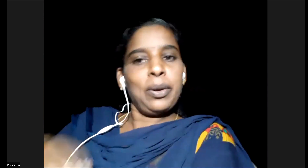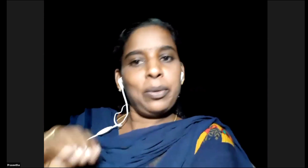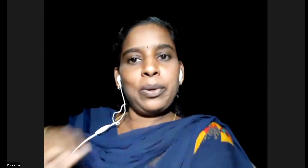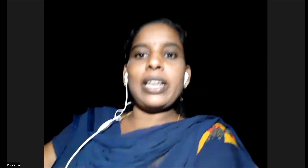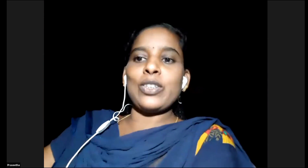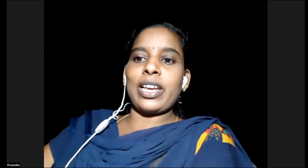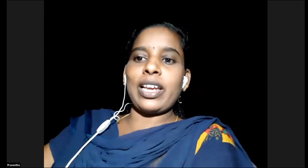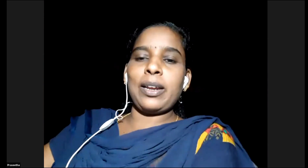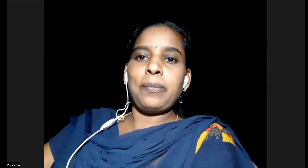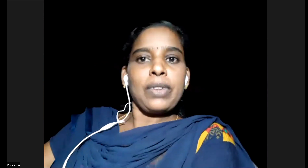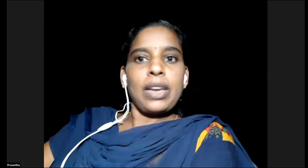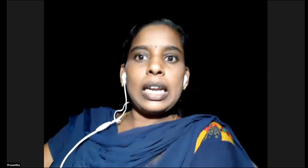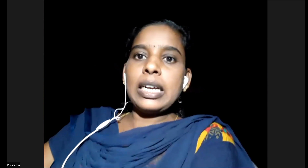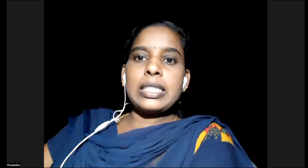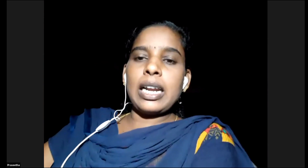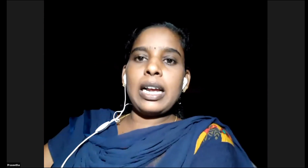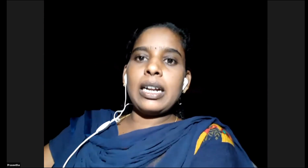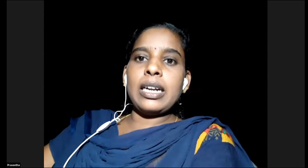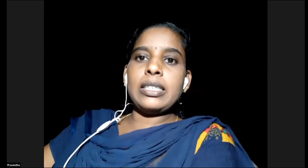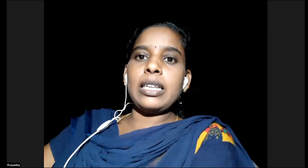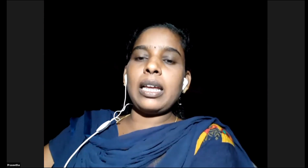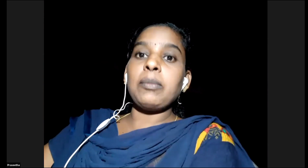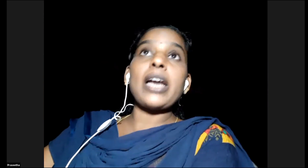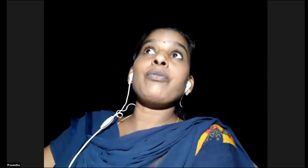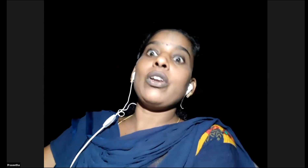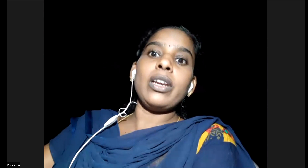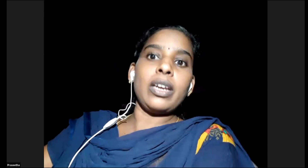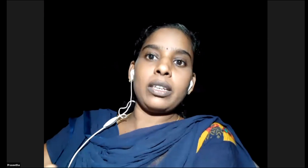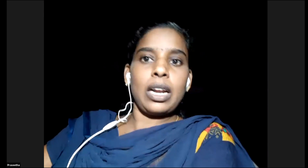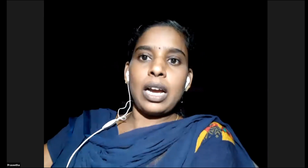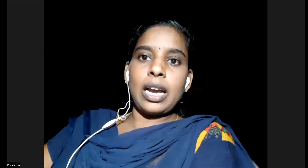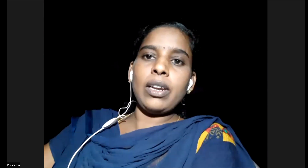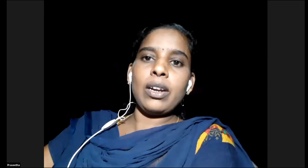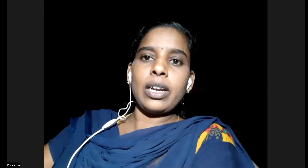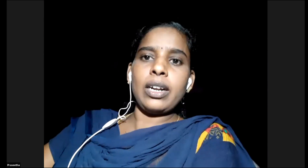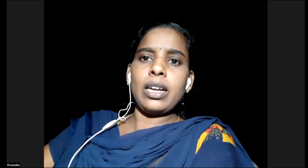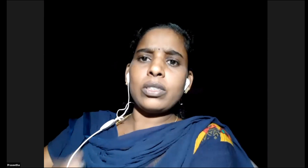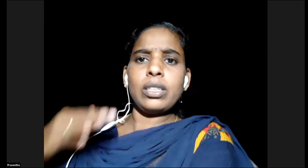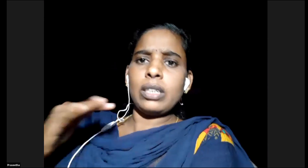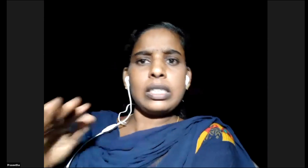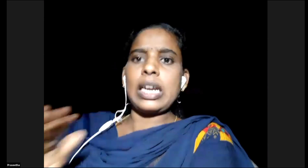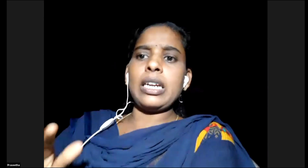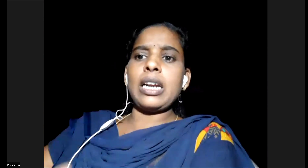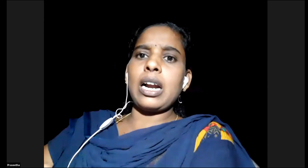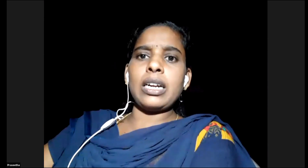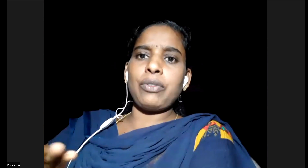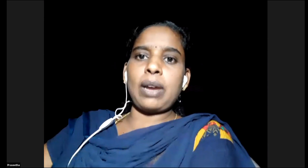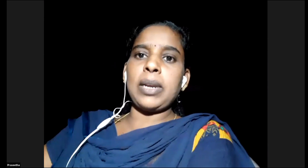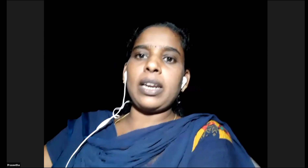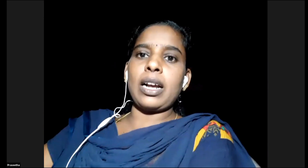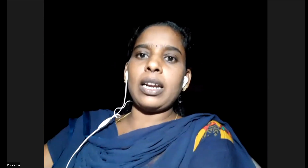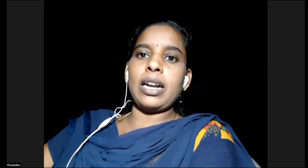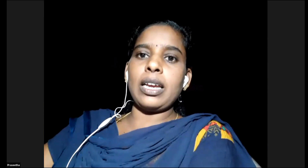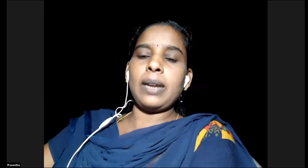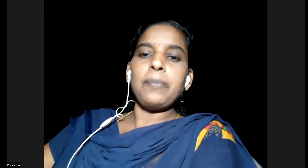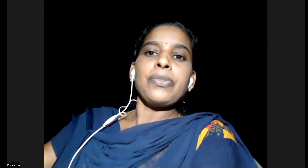കാര്യമില്ല, മുഴുവൻ തച്ചടക്കലായിരിക്കും. അങ്ങനെയൊക്കെ ചില ആളുകൾ ചെയ്ത് കളയും. കാരണം വലിയ നല്ല ഹൈ ലെവലിലൊക്കെ ഉള്ള കുറച്ച് റിച്ച് ആയിട്ടുള്ള ആളുകളുടെ